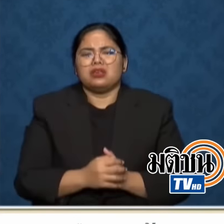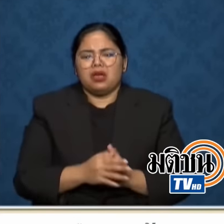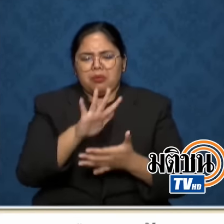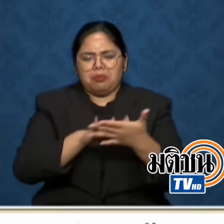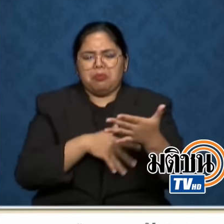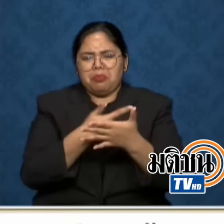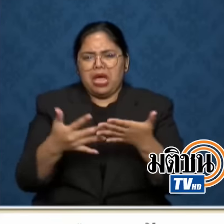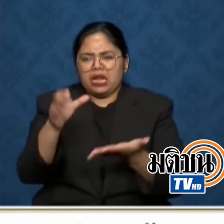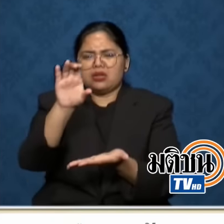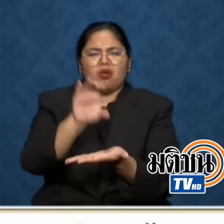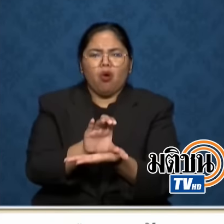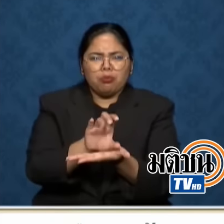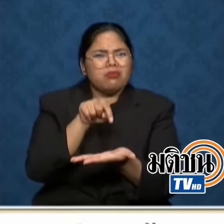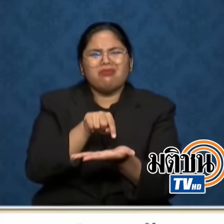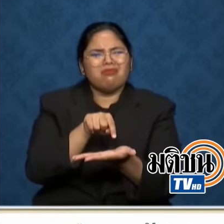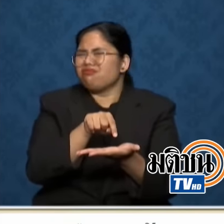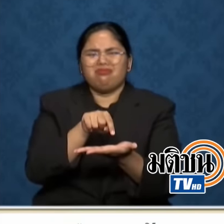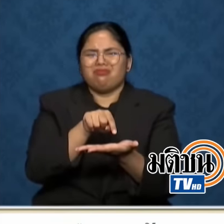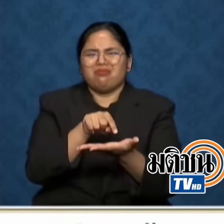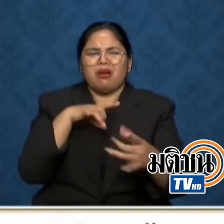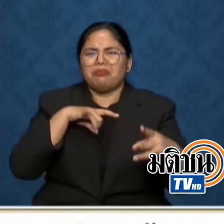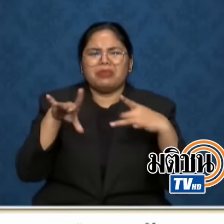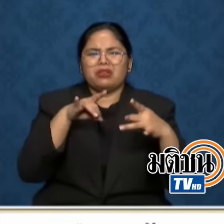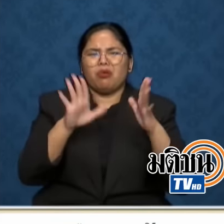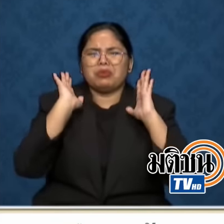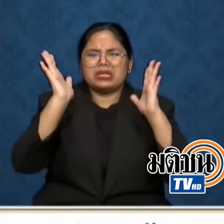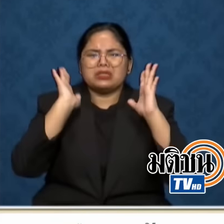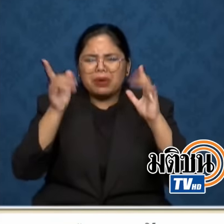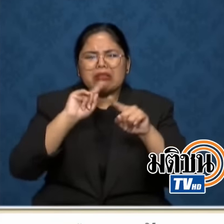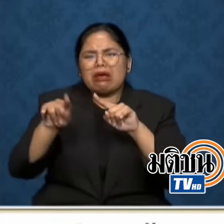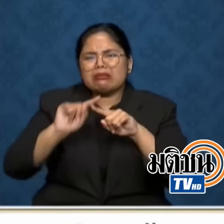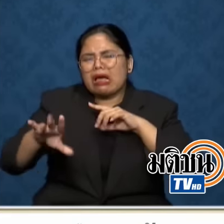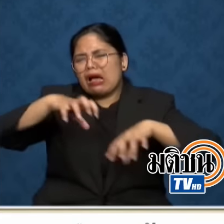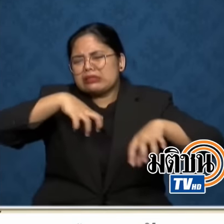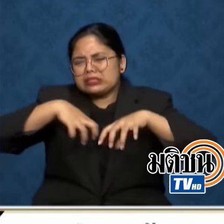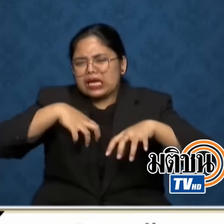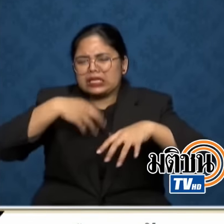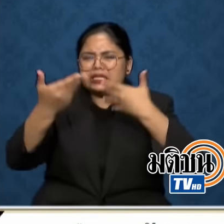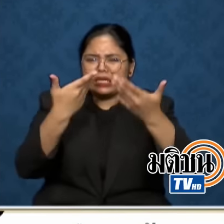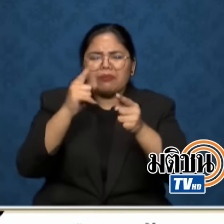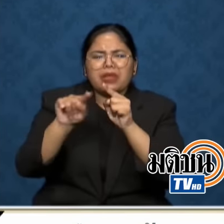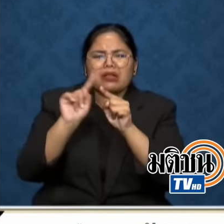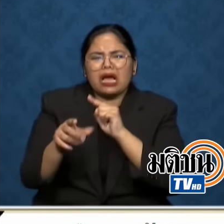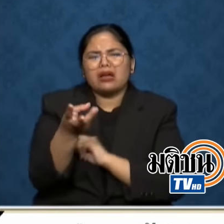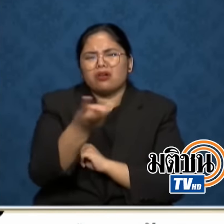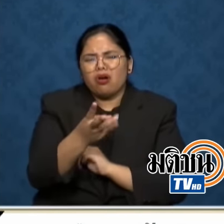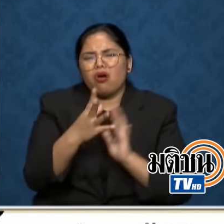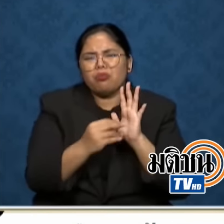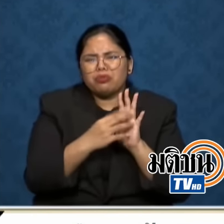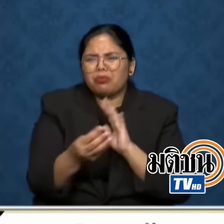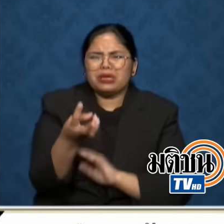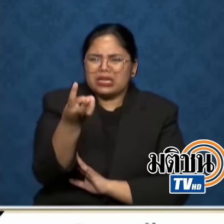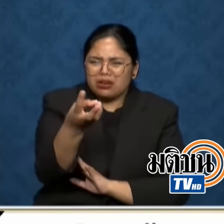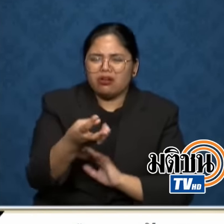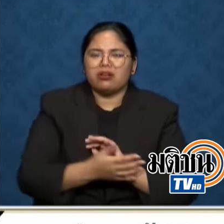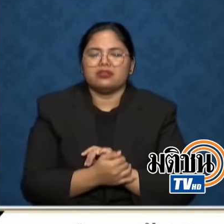มาณก็ไม่ตอบโจทย์ครับใช้ไปกับอีเวนต์ประชาสัมพันธ์ซะเยอะอบรมมีแค่ 16% เท่านั้นเองครับและอา